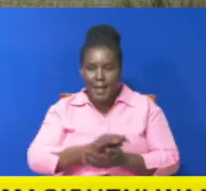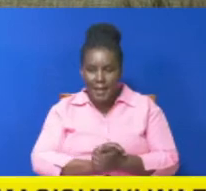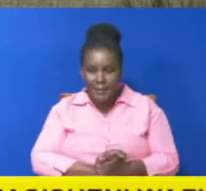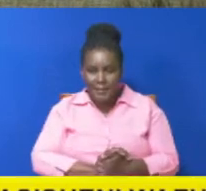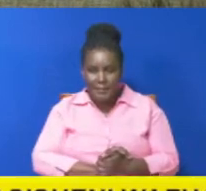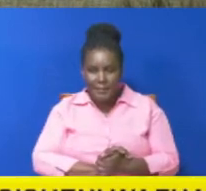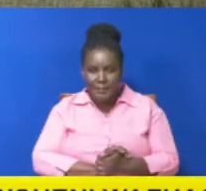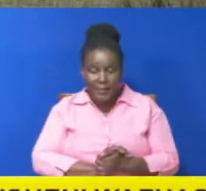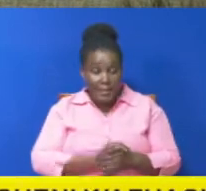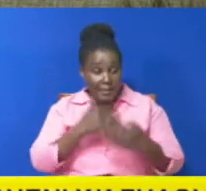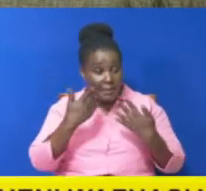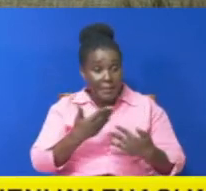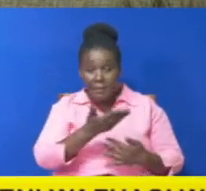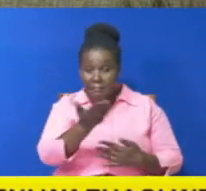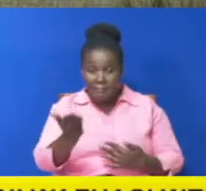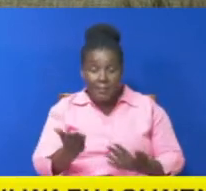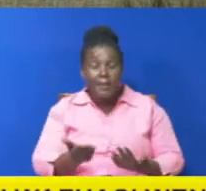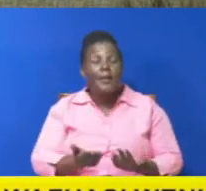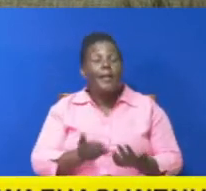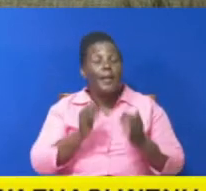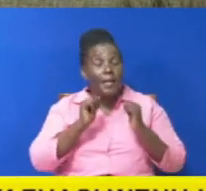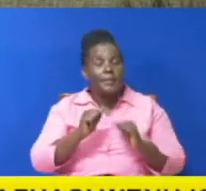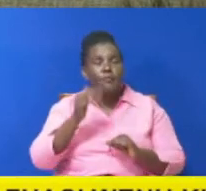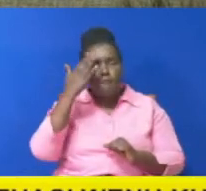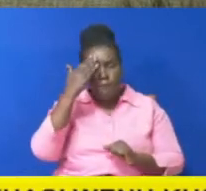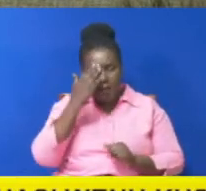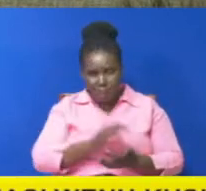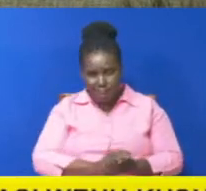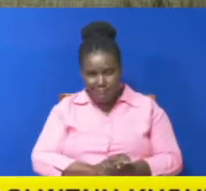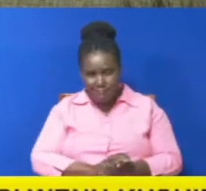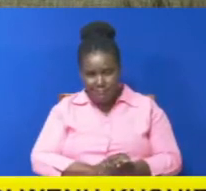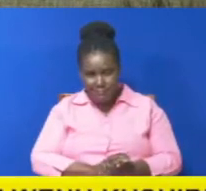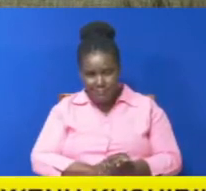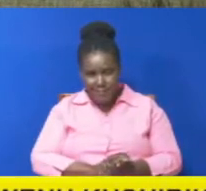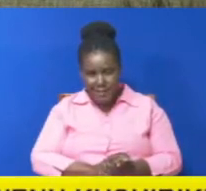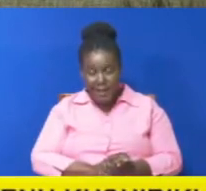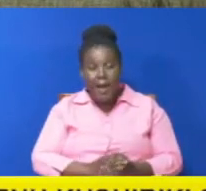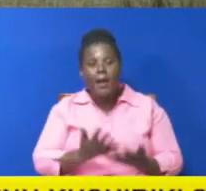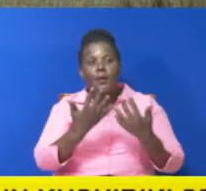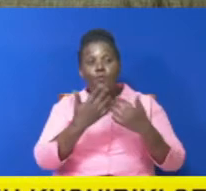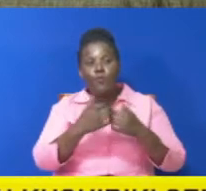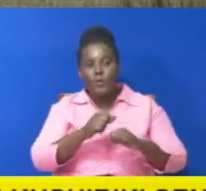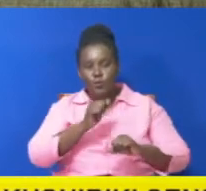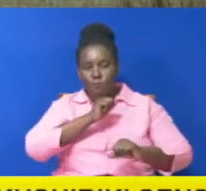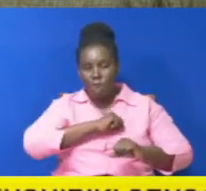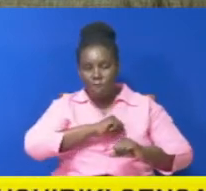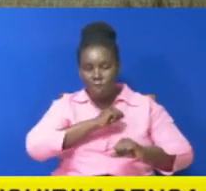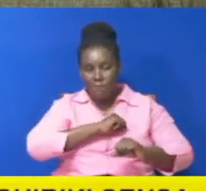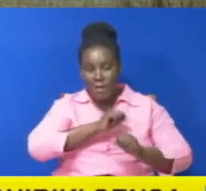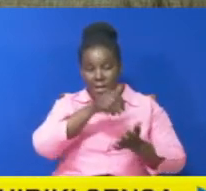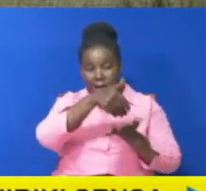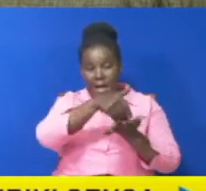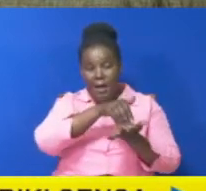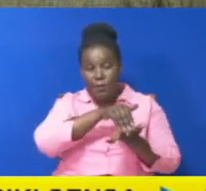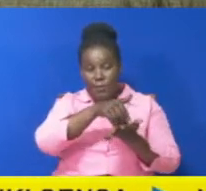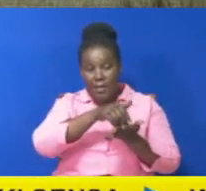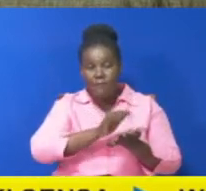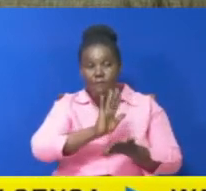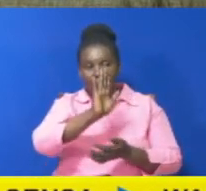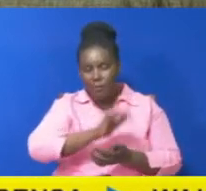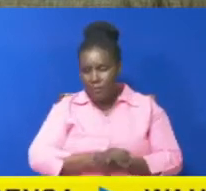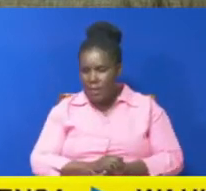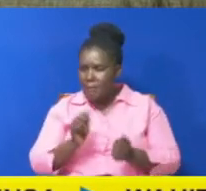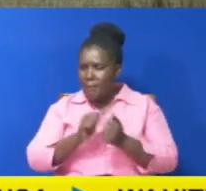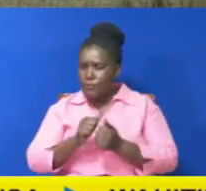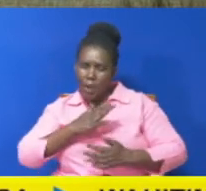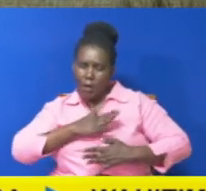Sasa swali la kwanza jiulize, unaweza kuvumilia madhaifu yake, kubeba madhaifu yake? Swali la kwamba nampenda, hilo liweke pembeni